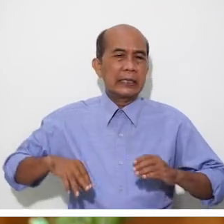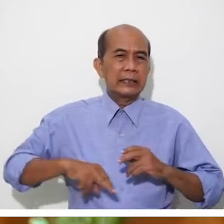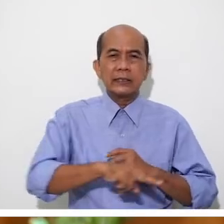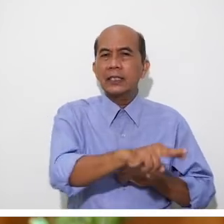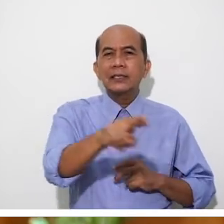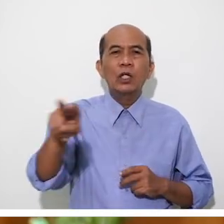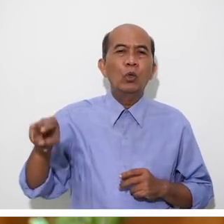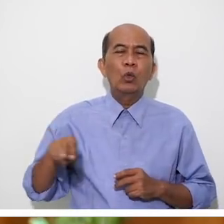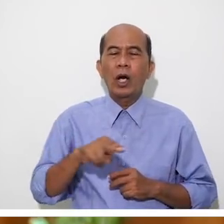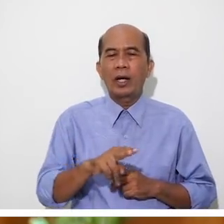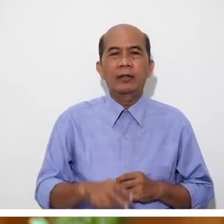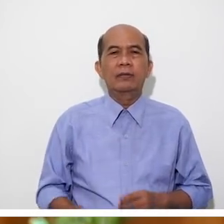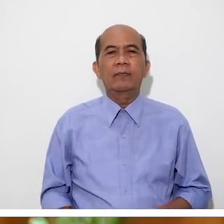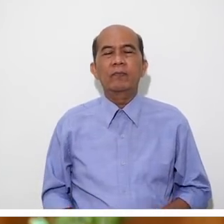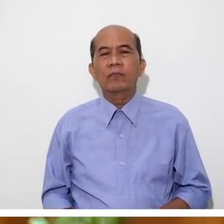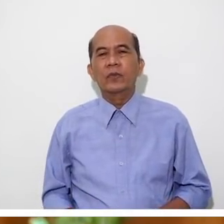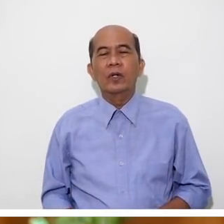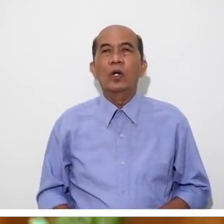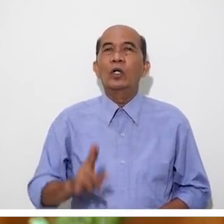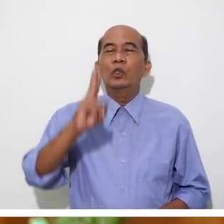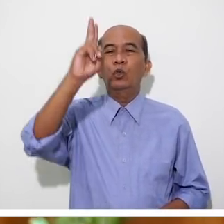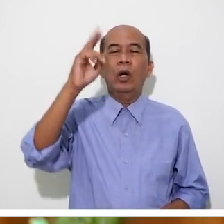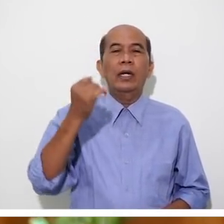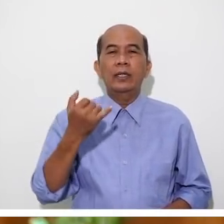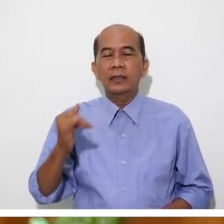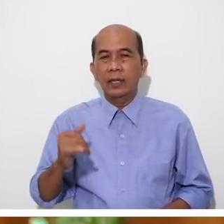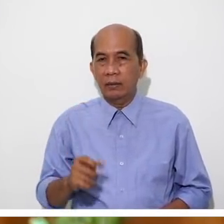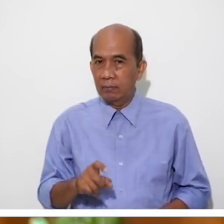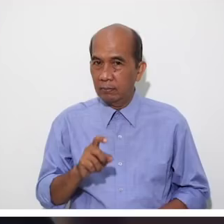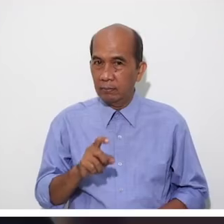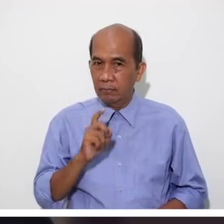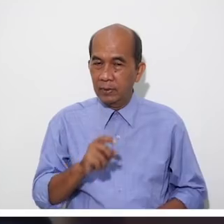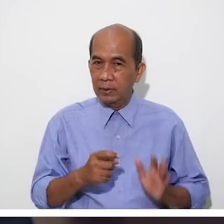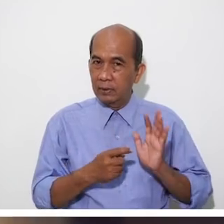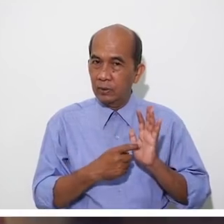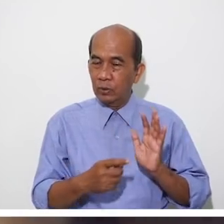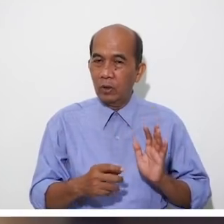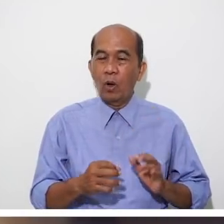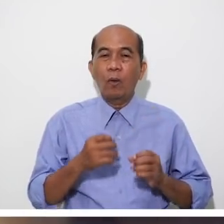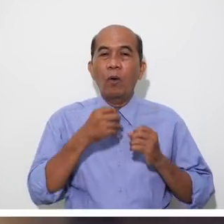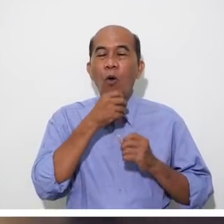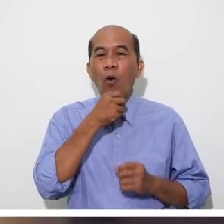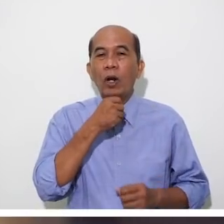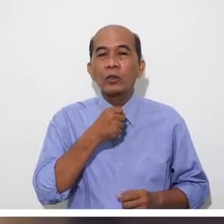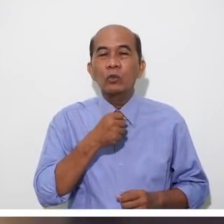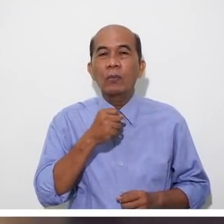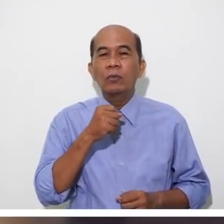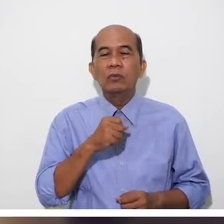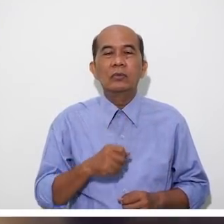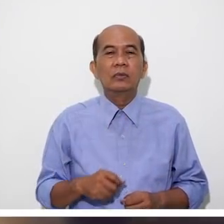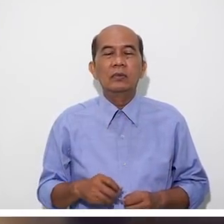Keseluruhan hidupmu. Bahkan Tuhan juga yang menentukan orang tuamu. Di mana engkau lahir dan